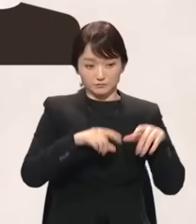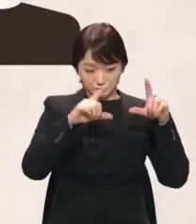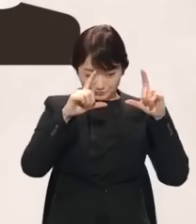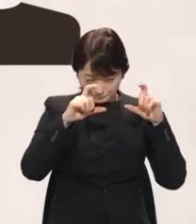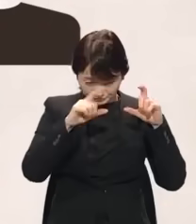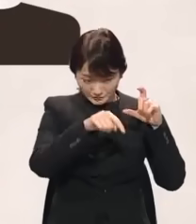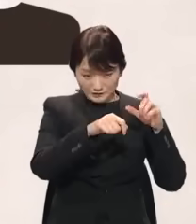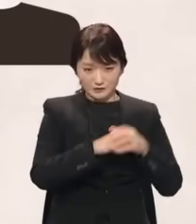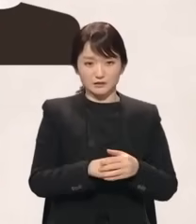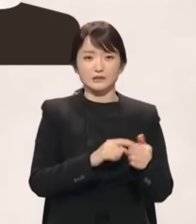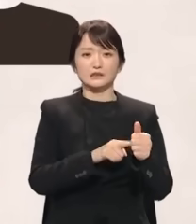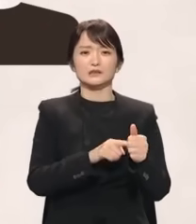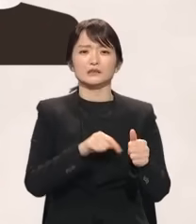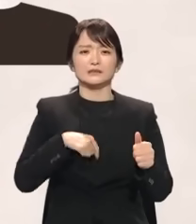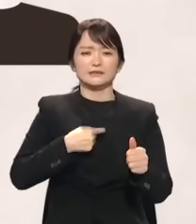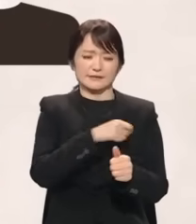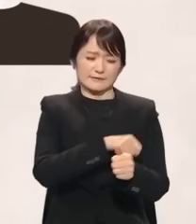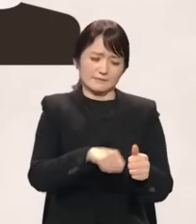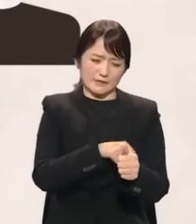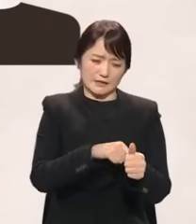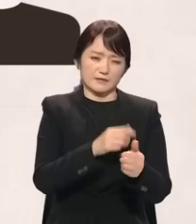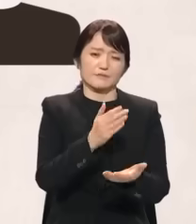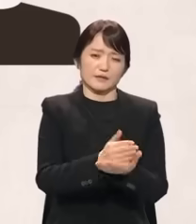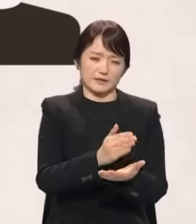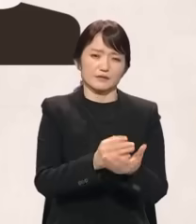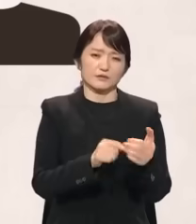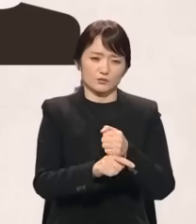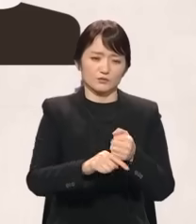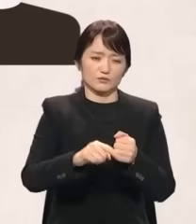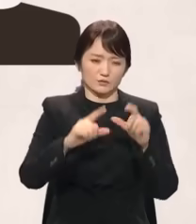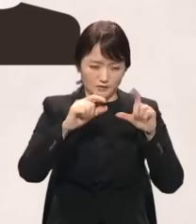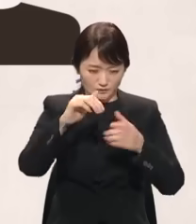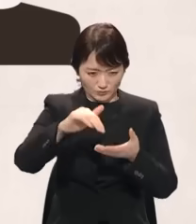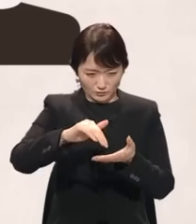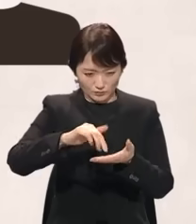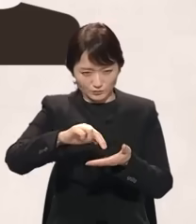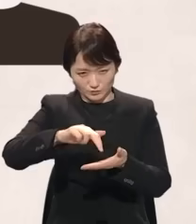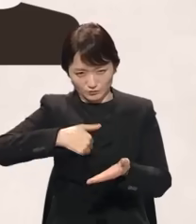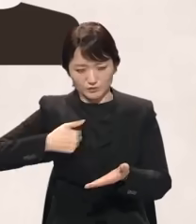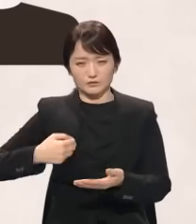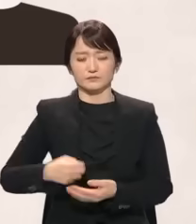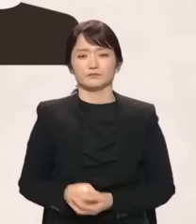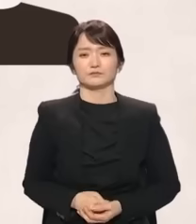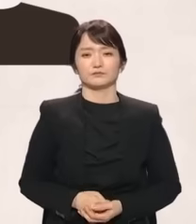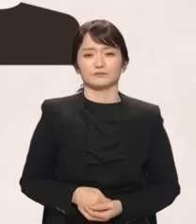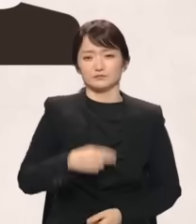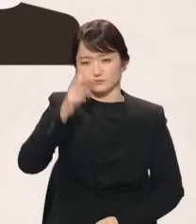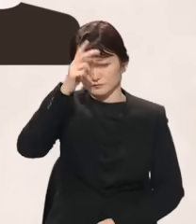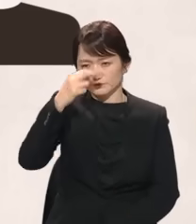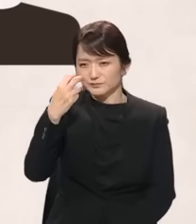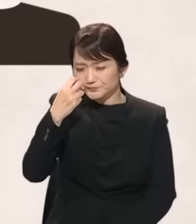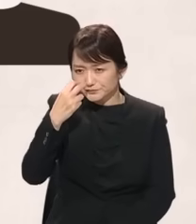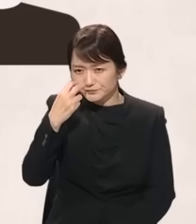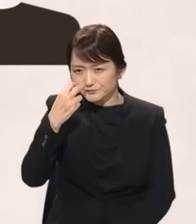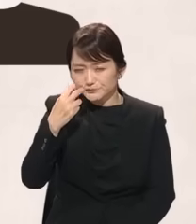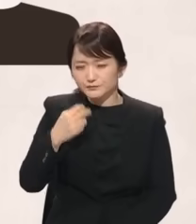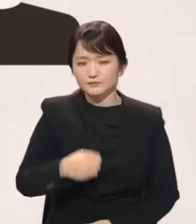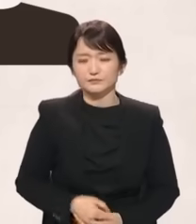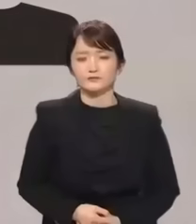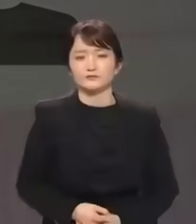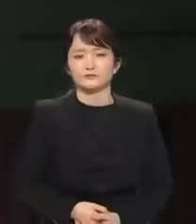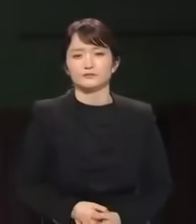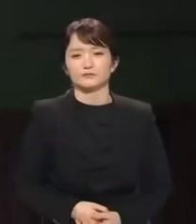자해를 하기 때문에 그걸 배려했던거다 이렇게 주장을 합니다 그러면서이 경찰을 경찰 조사한 경찰로부터도 이런 얘기를